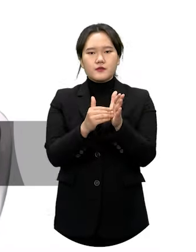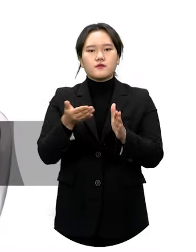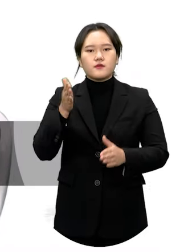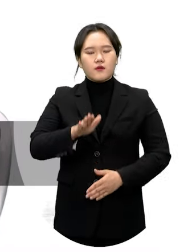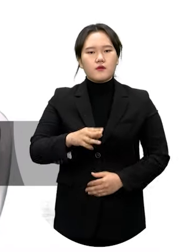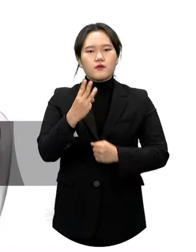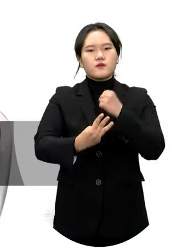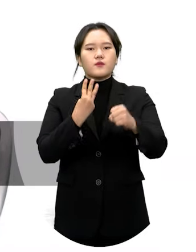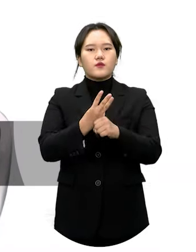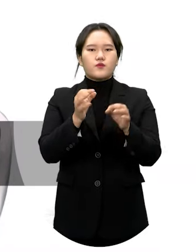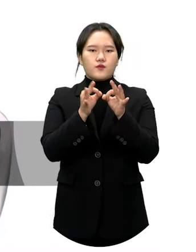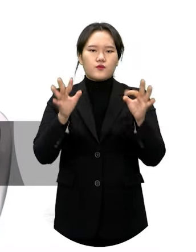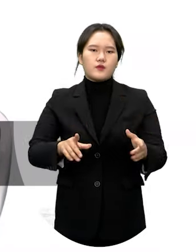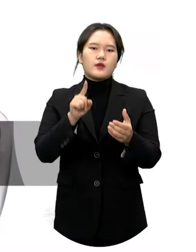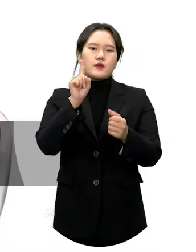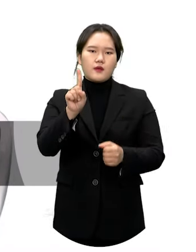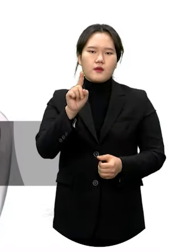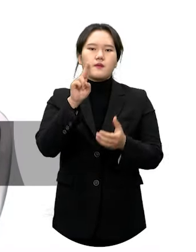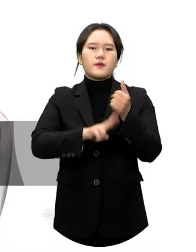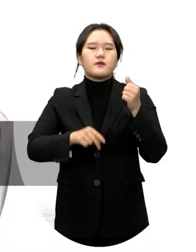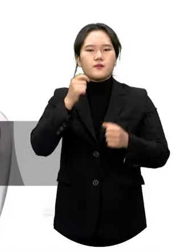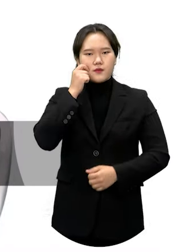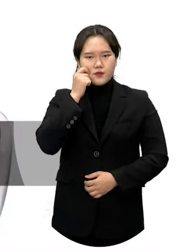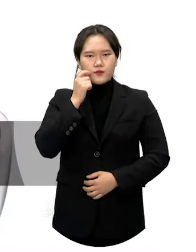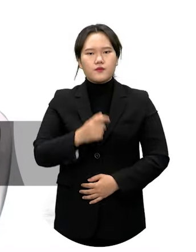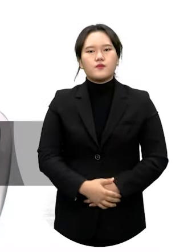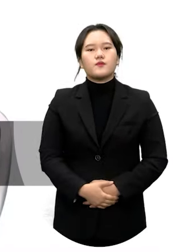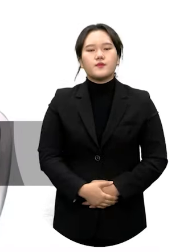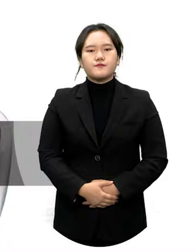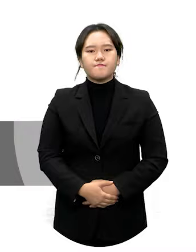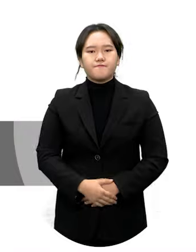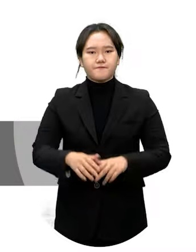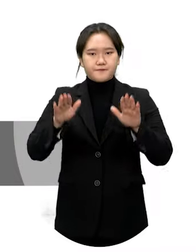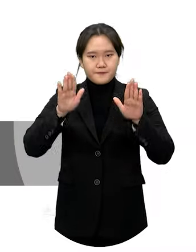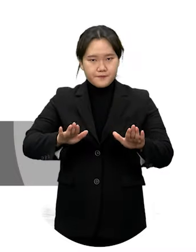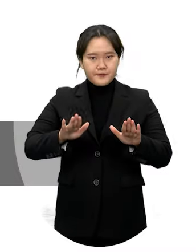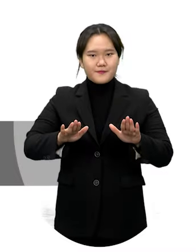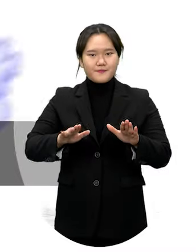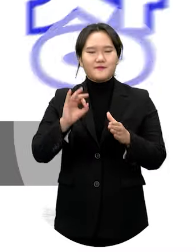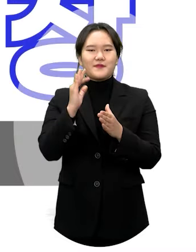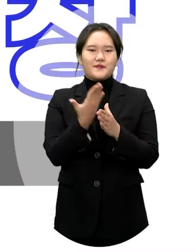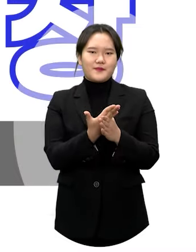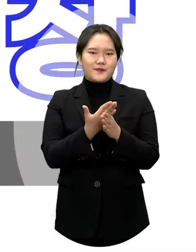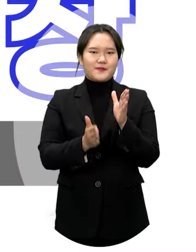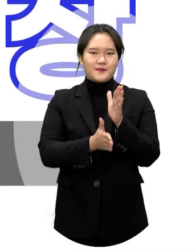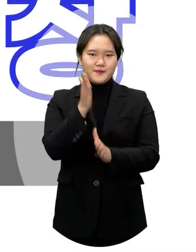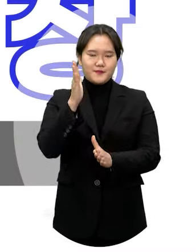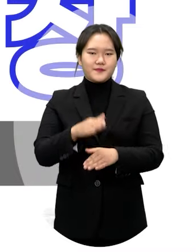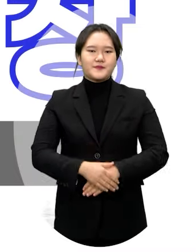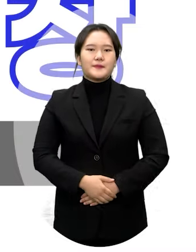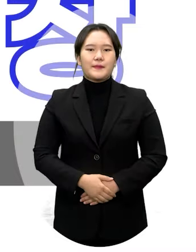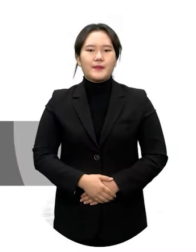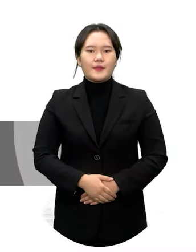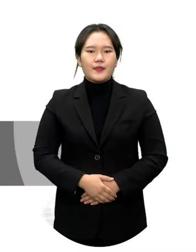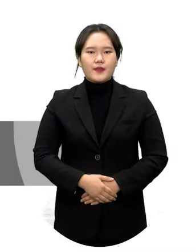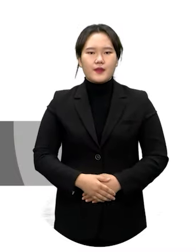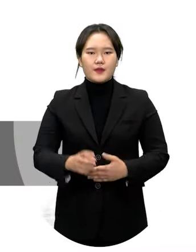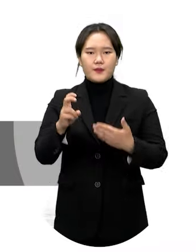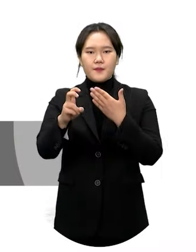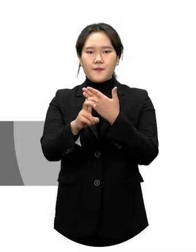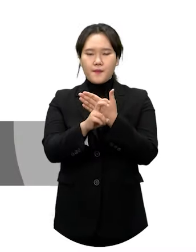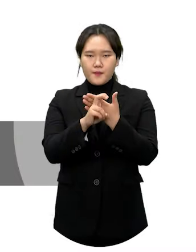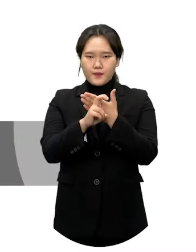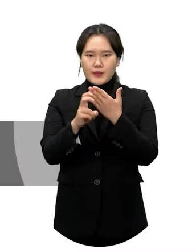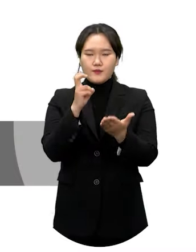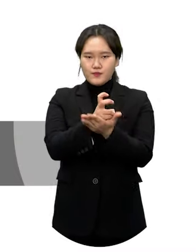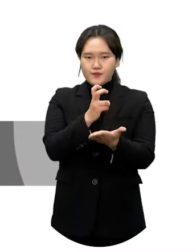인해 3년간 단 한 대도 팔지 못했다고 해요. 이때 슈퍼맨처럼 나타난 안양시. 안양시의